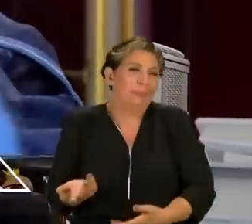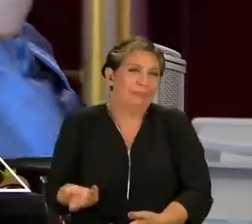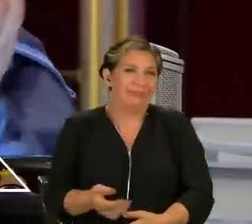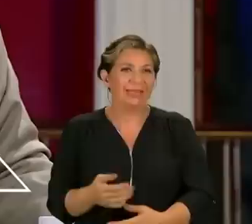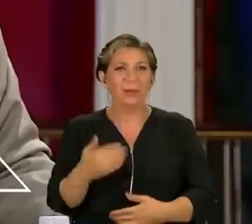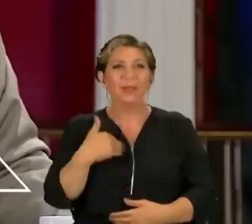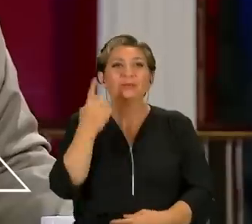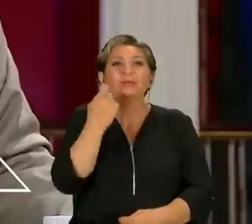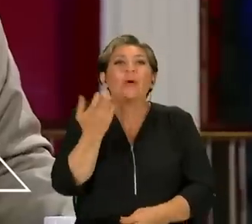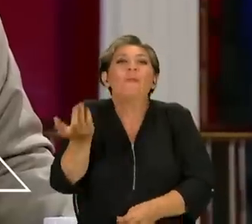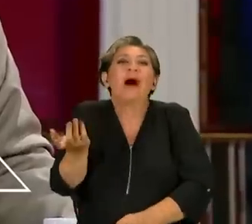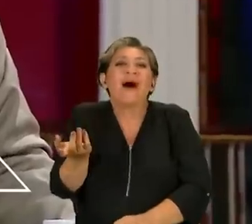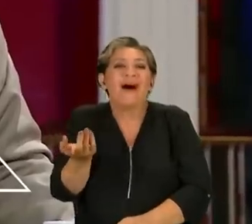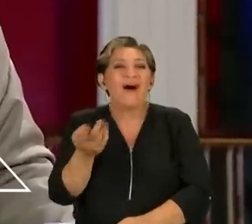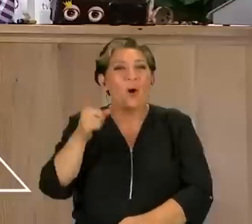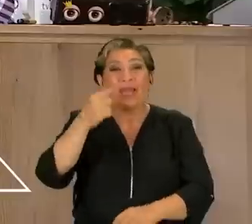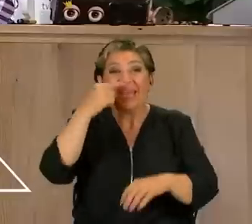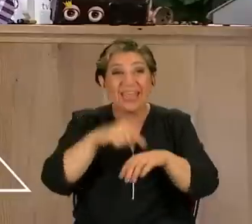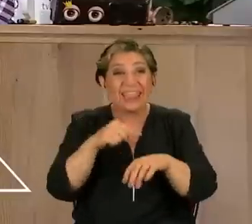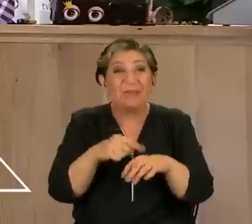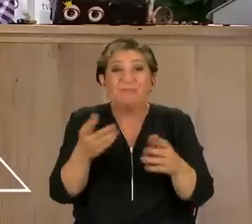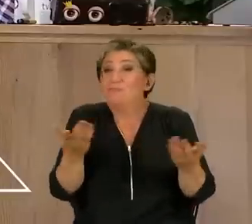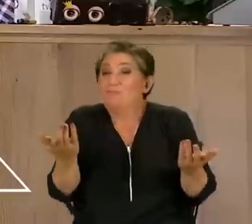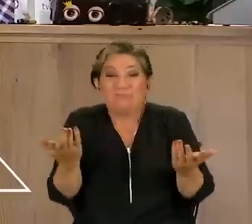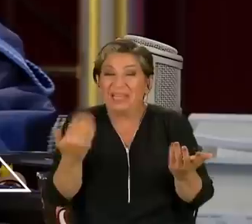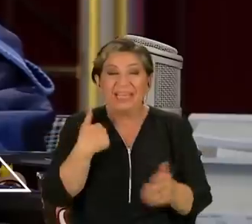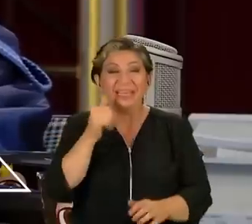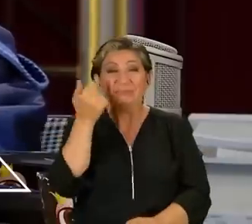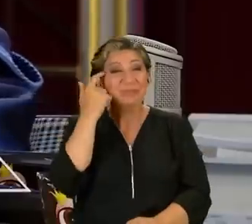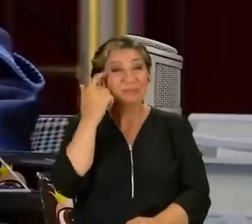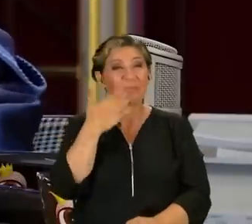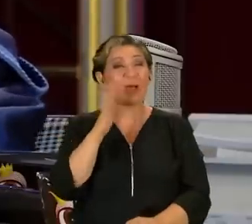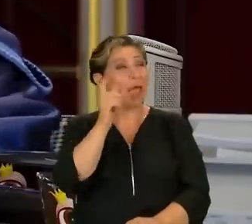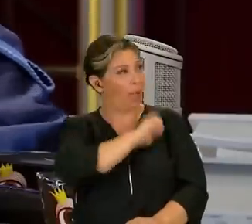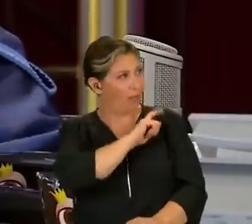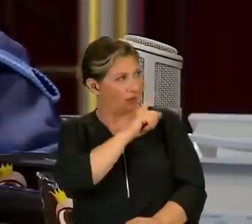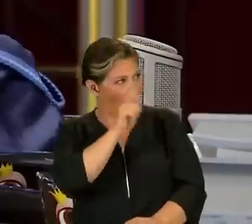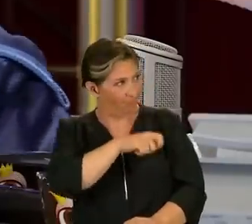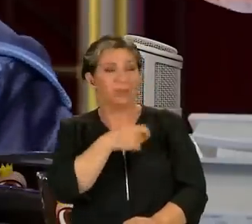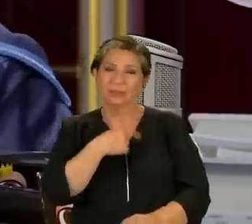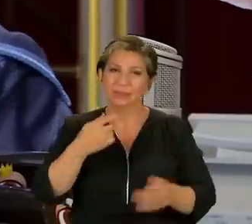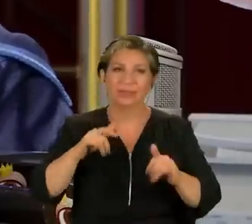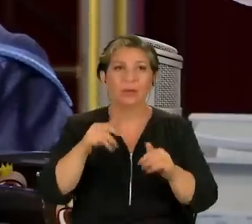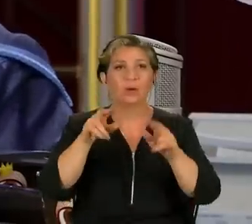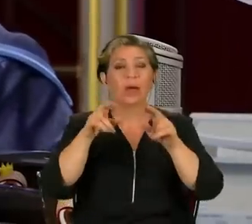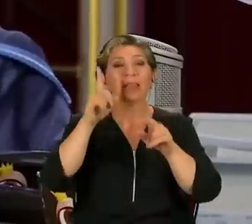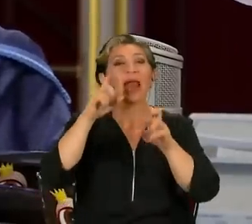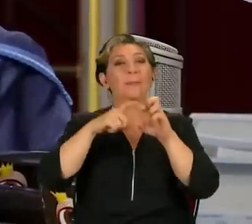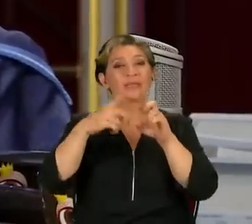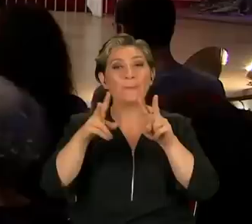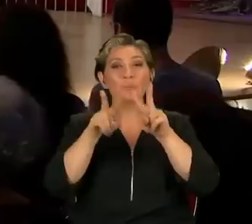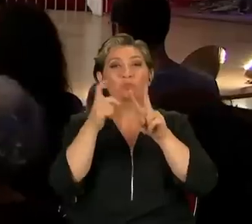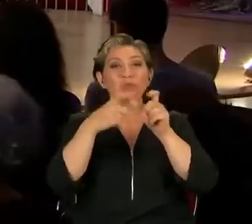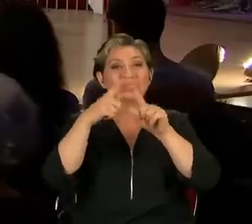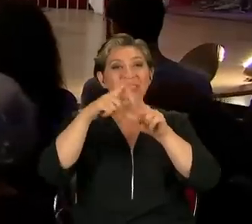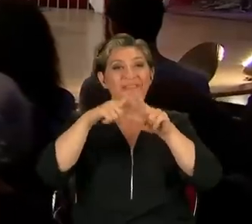Yani ya. Bana sorma. O zaman inan bilgim yok. Allah rahmet eylesin Mustafa Maya da.